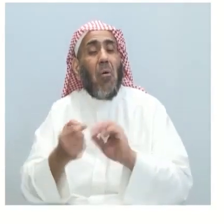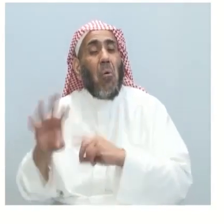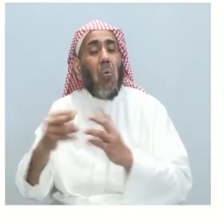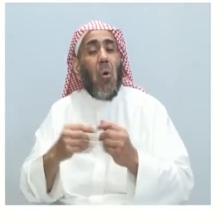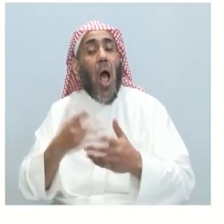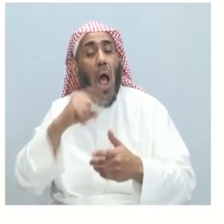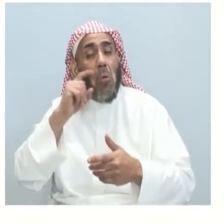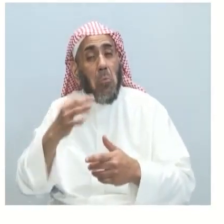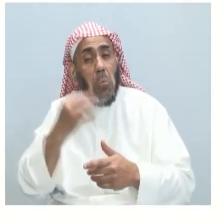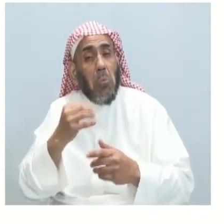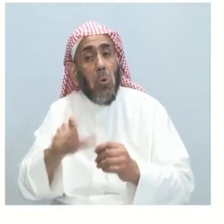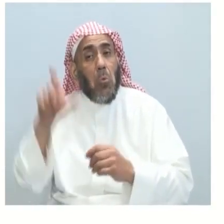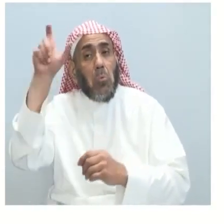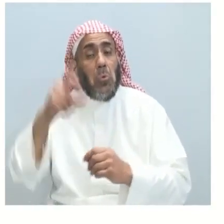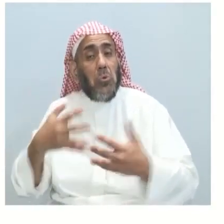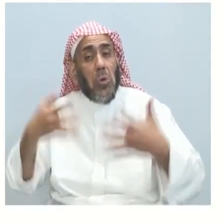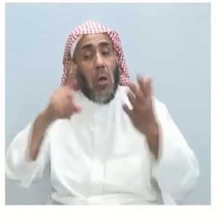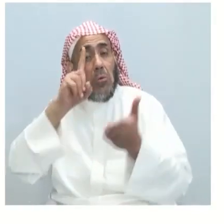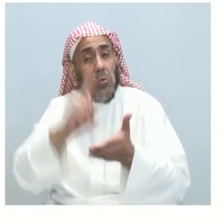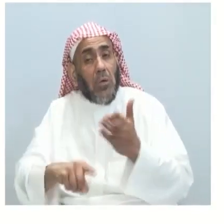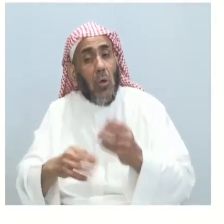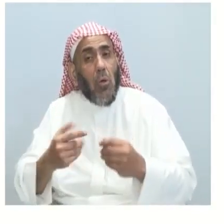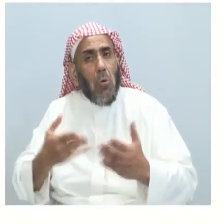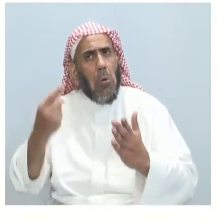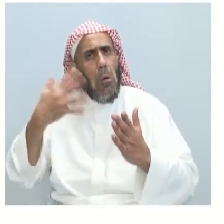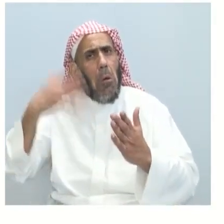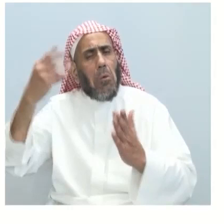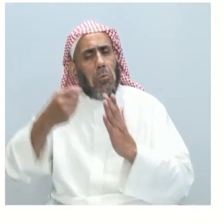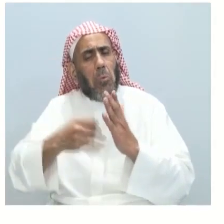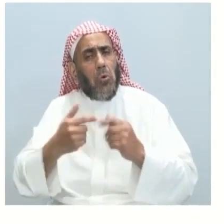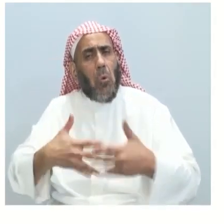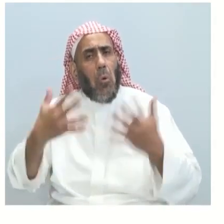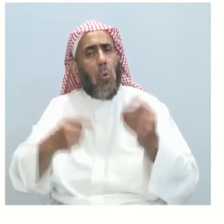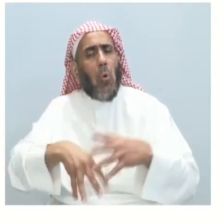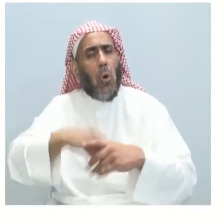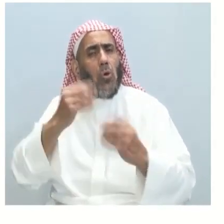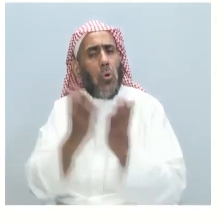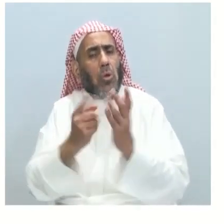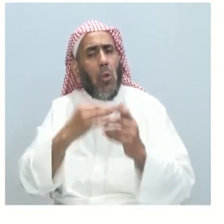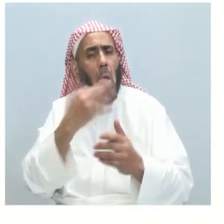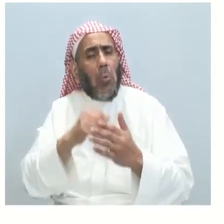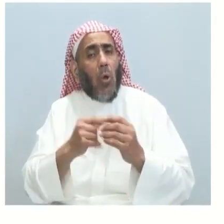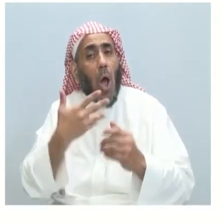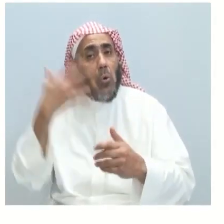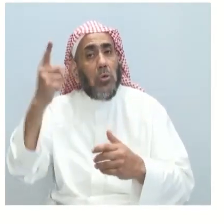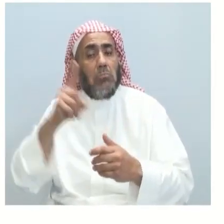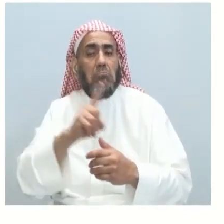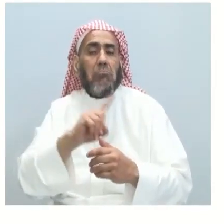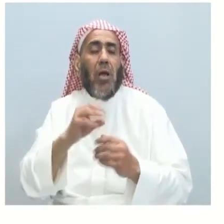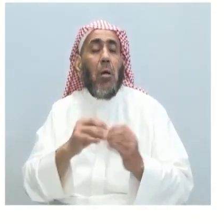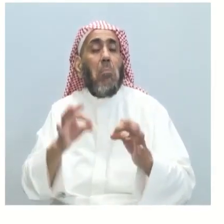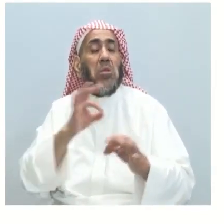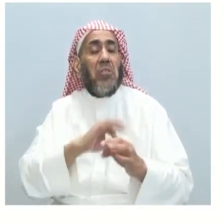مع هل يلزم او يكون شرط حتى يكون اديبا ان يكون مثلا خريج الاداب او اللغه العربيه حتى يتمكن من قول الشعر